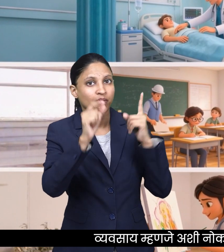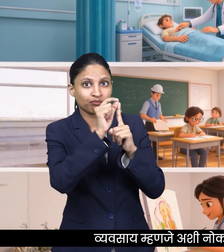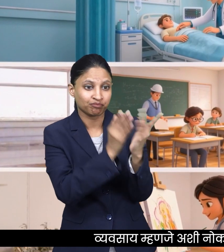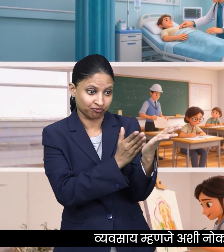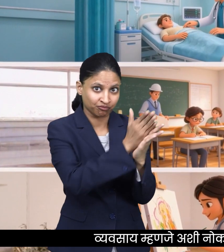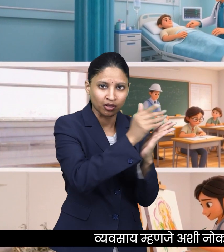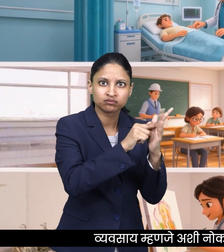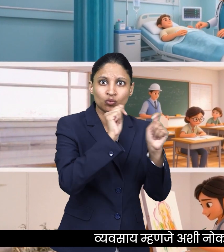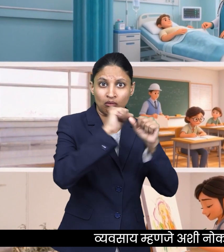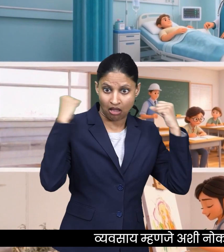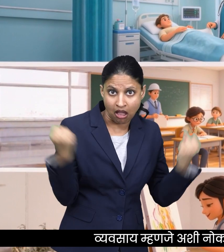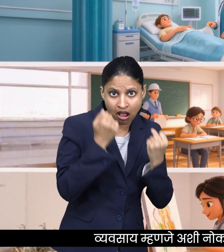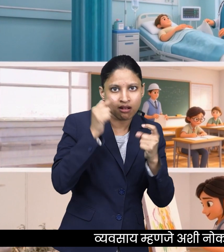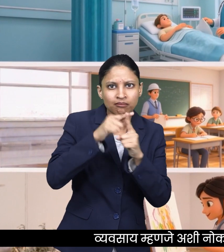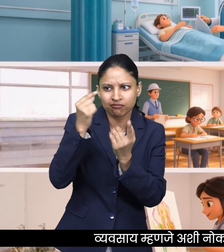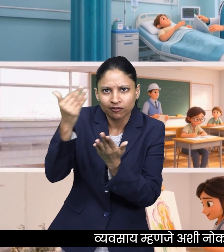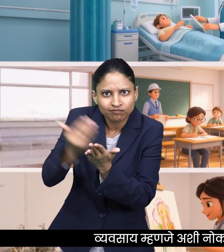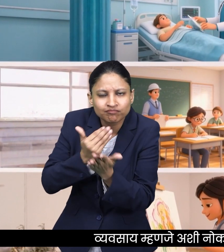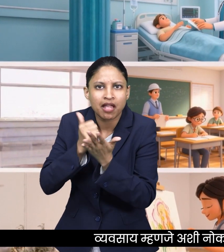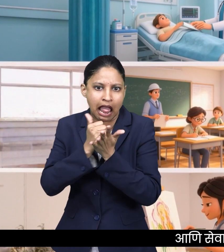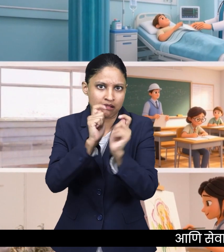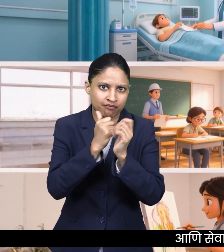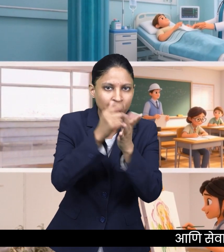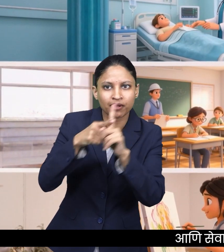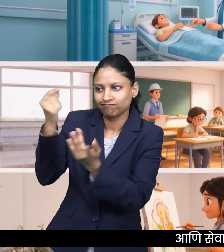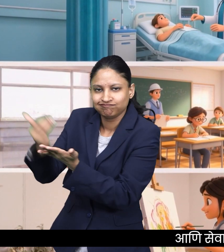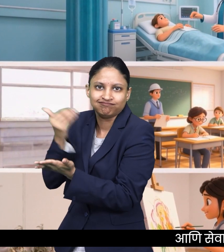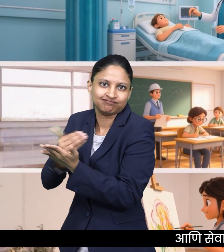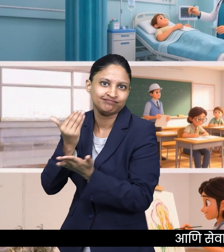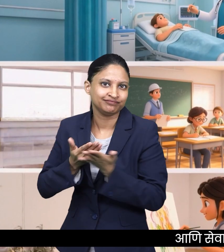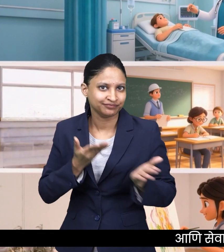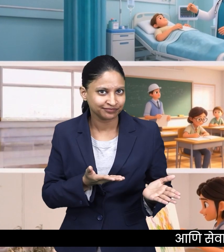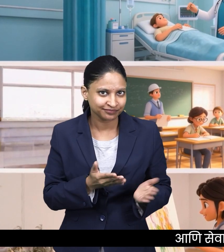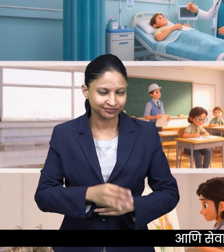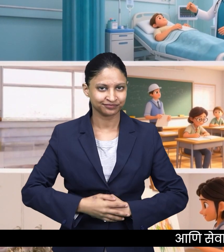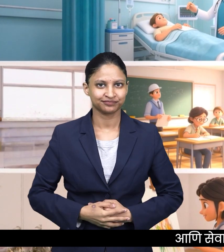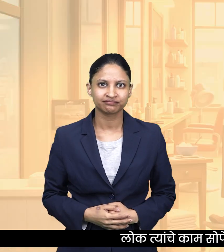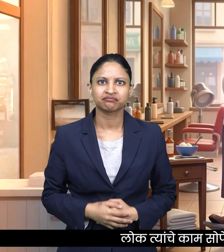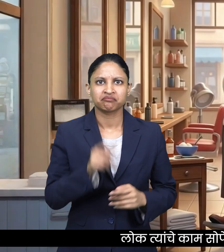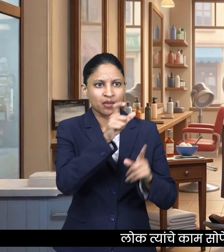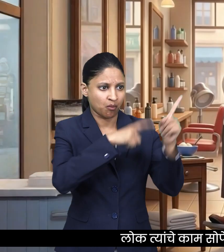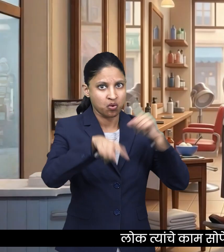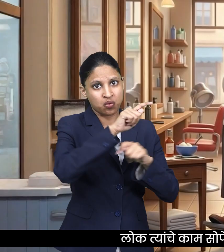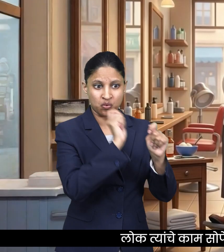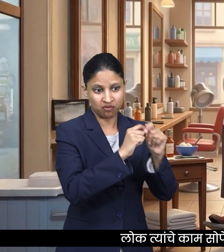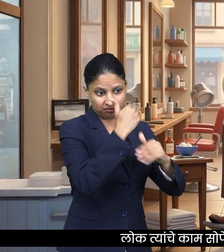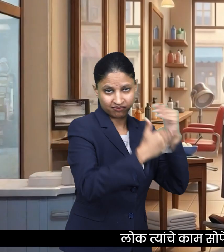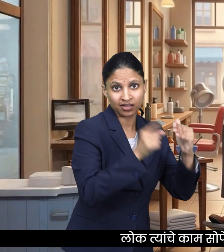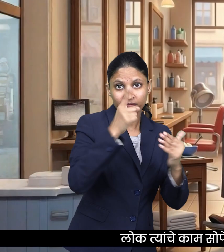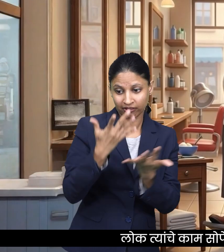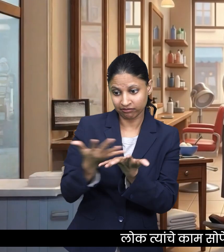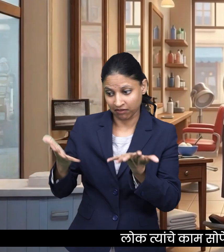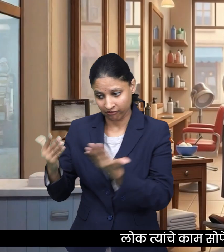व्यवसाय म्हणजे अशी नोकरी जी कोणीतरी कमाई करण्यासाठी आणि सेवा करण्यासाठी करते. लोक त्यांचे काम